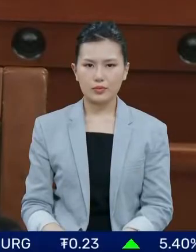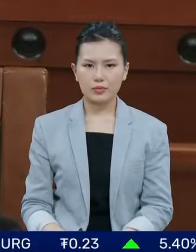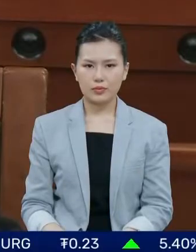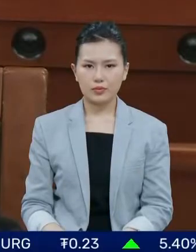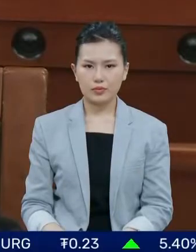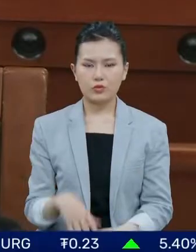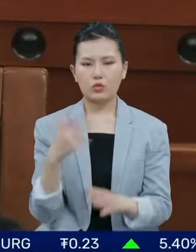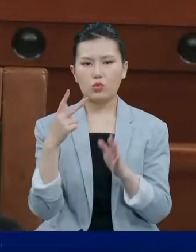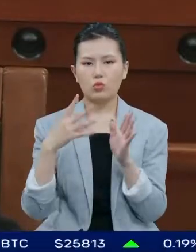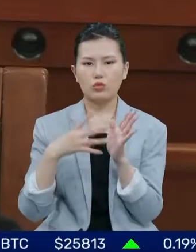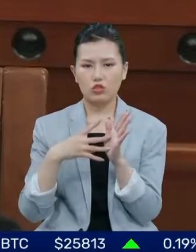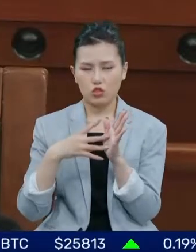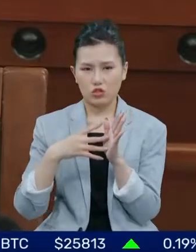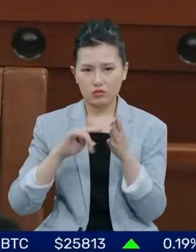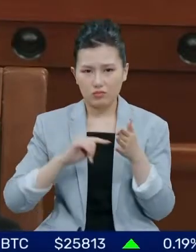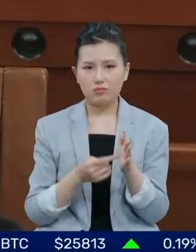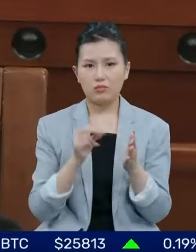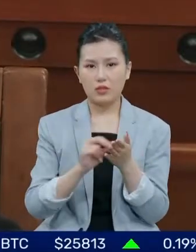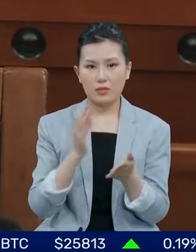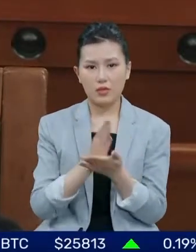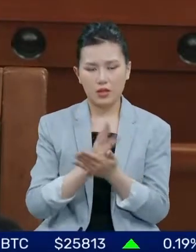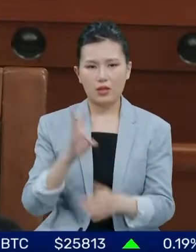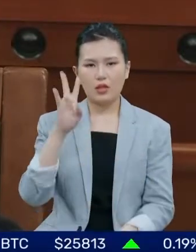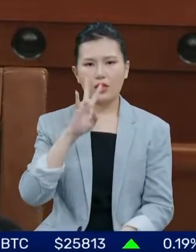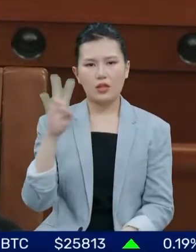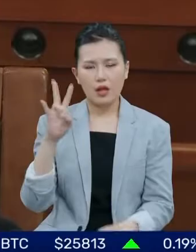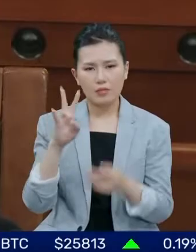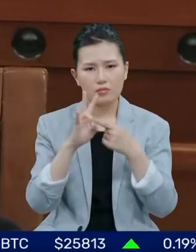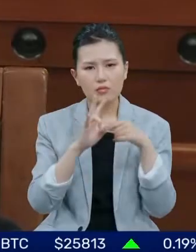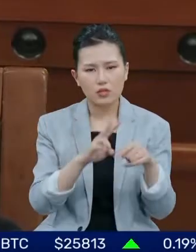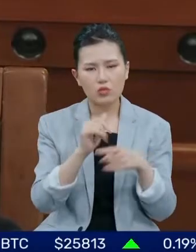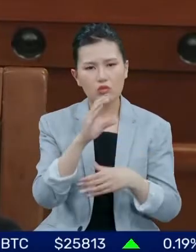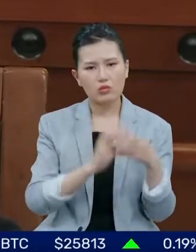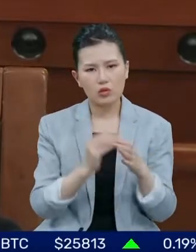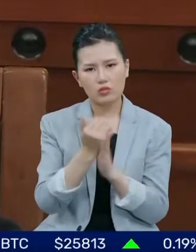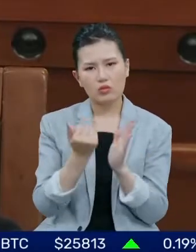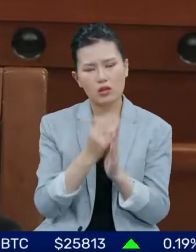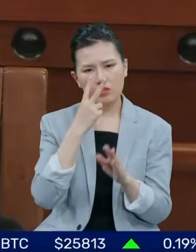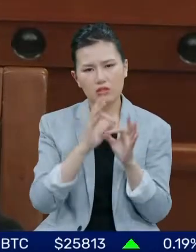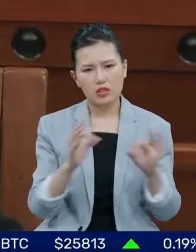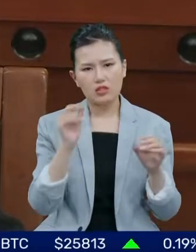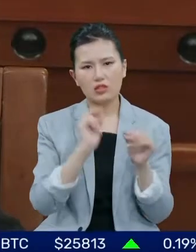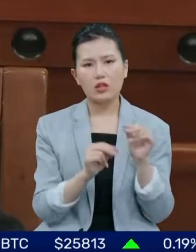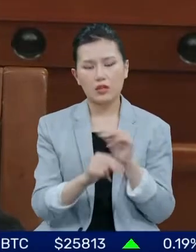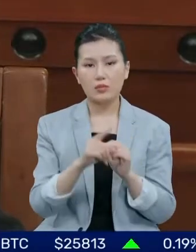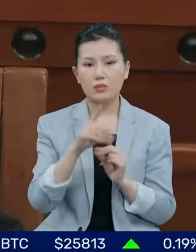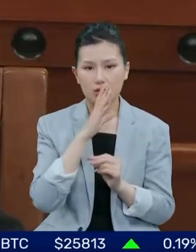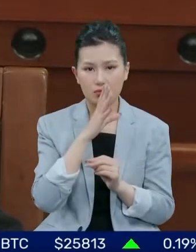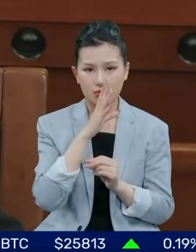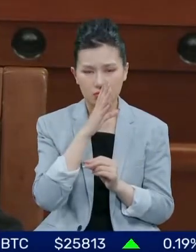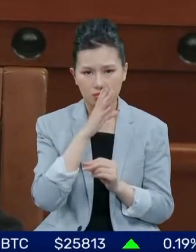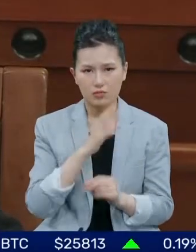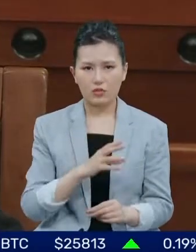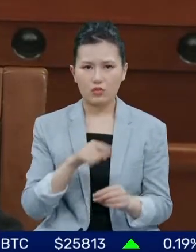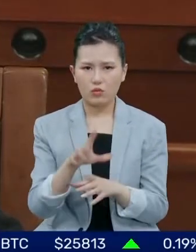39-р зүйлийн намын санхүүжилтийн хяналт намын санхүүжилтийн тайланд нягтлан шалгах гэж байгаа. Энэ одоо бүлгийг тэр чигээр